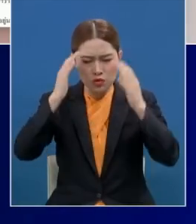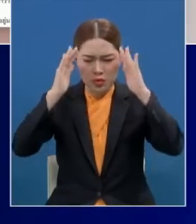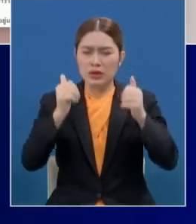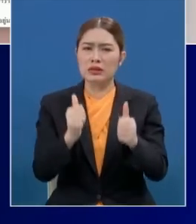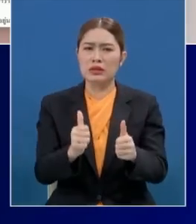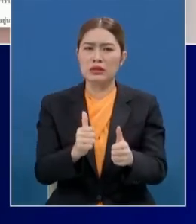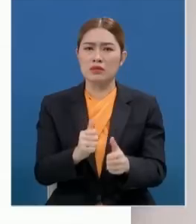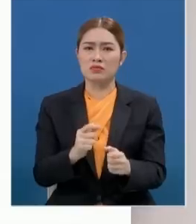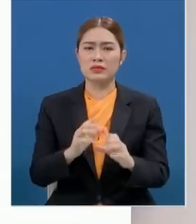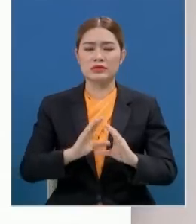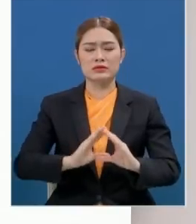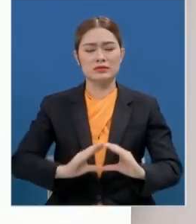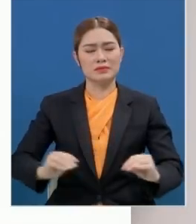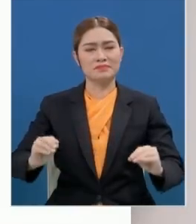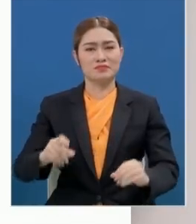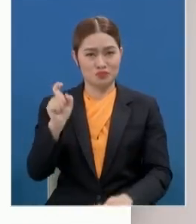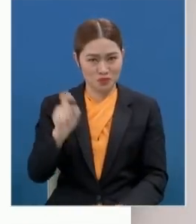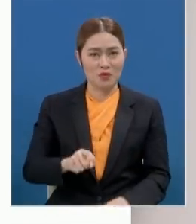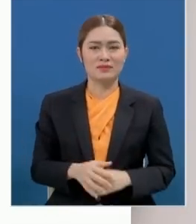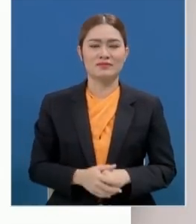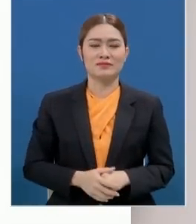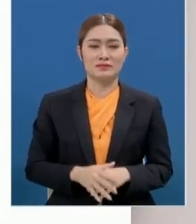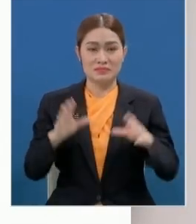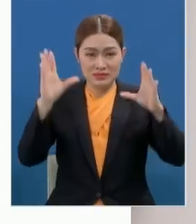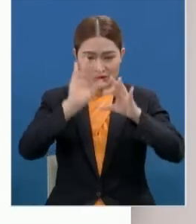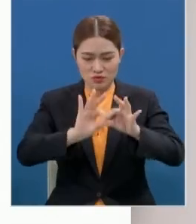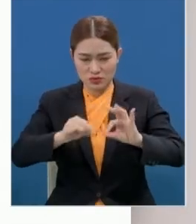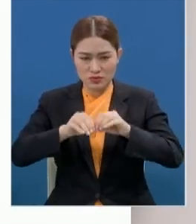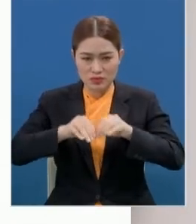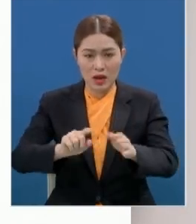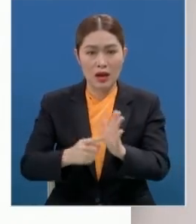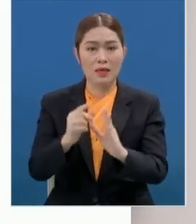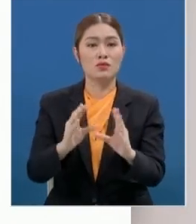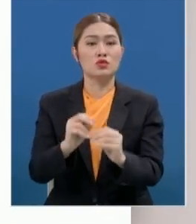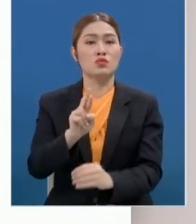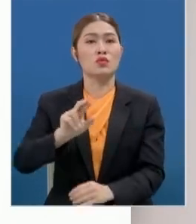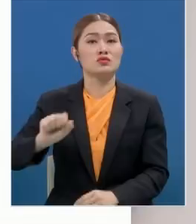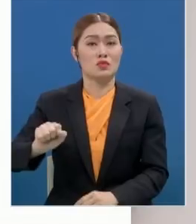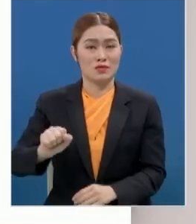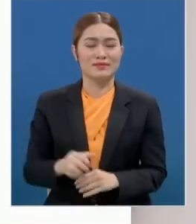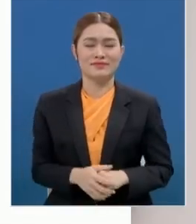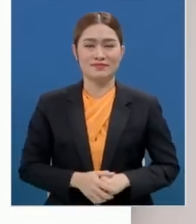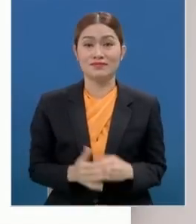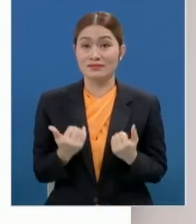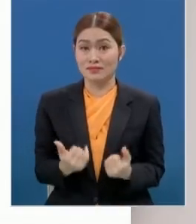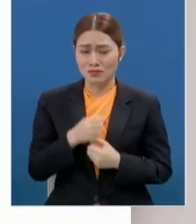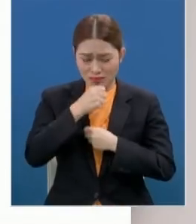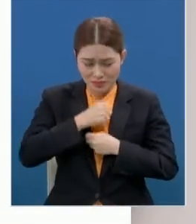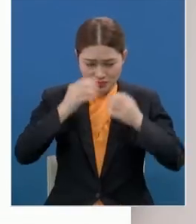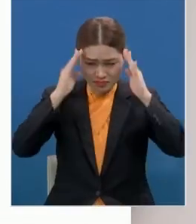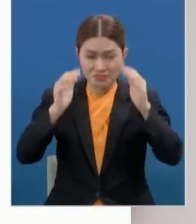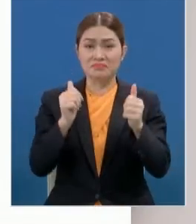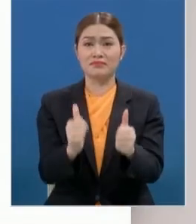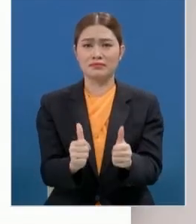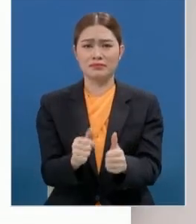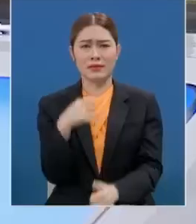ใจต้องนิ่งเพราะว่าเอาไว้กลางดึกเลยค่ะก่อนที่จะเริ่มการประชุมไม่กี่ชั่วโมงถ้าพูดถึงคนแก่ประสบการณ์สูง